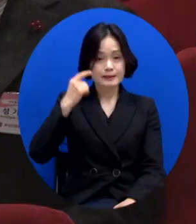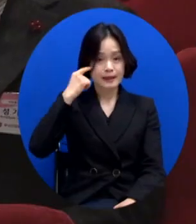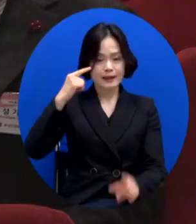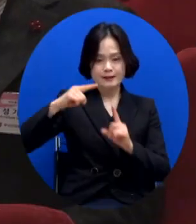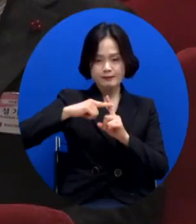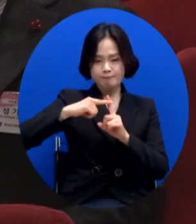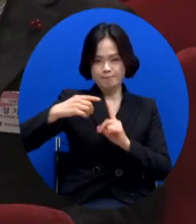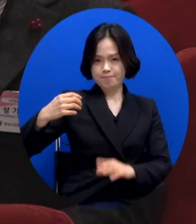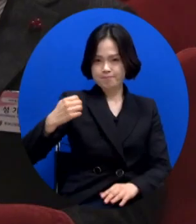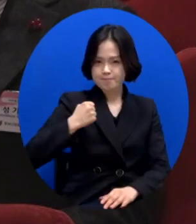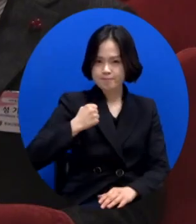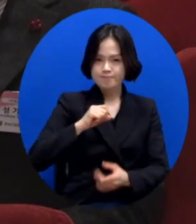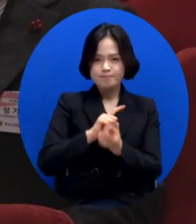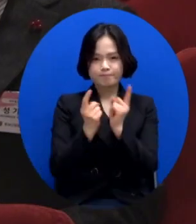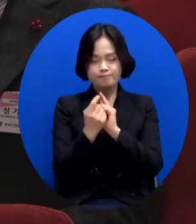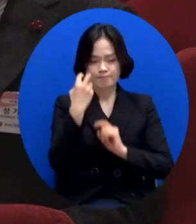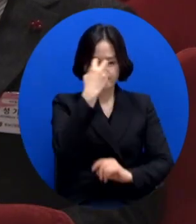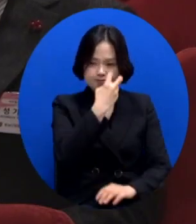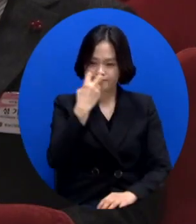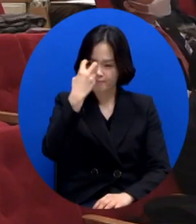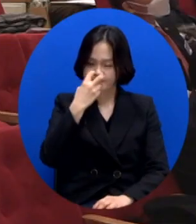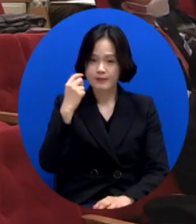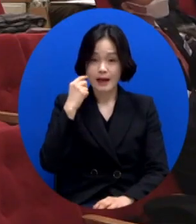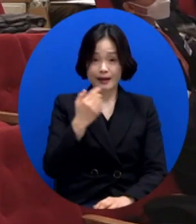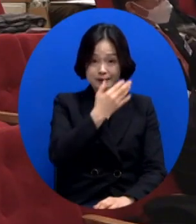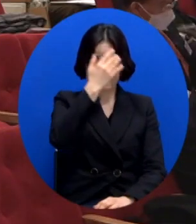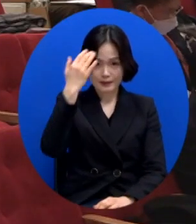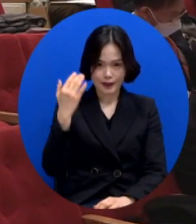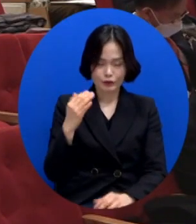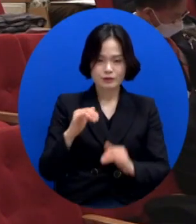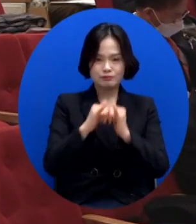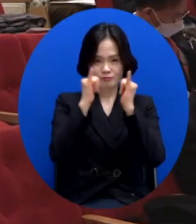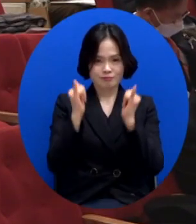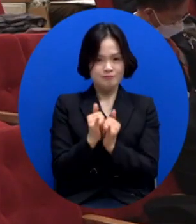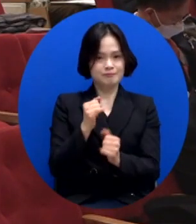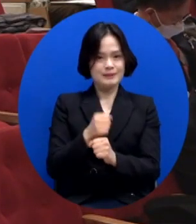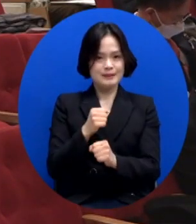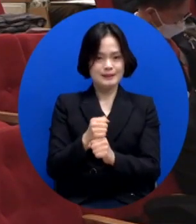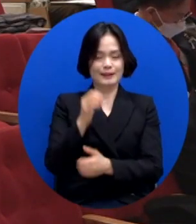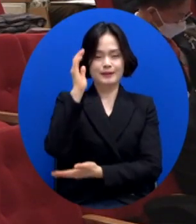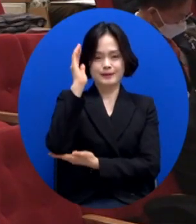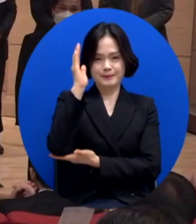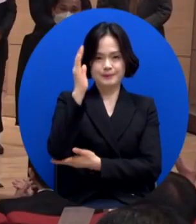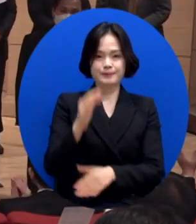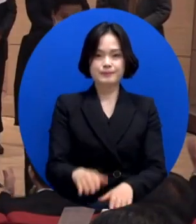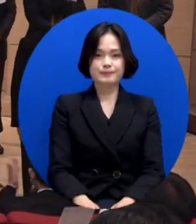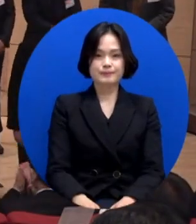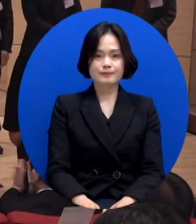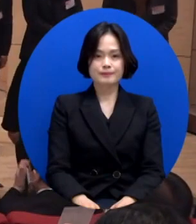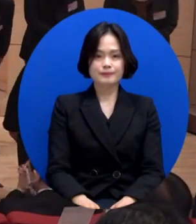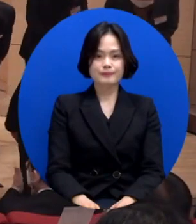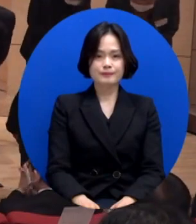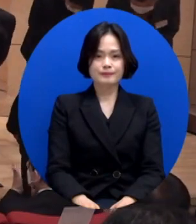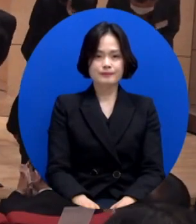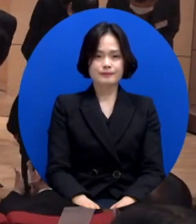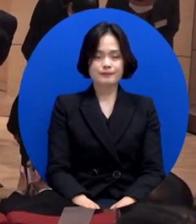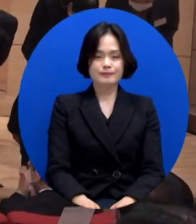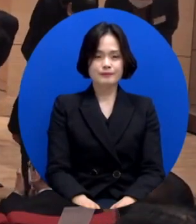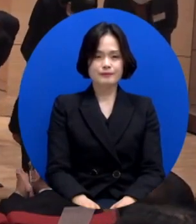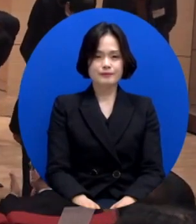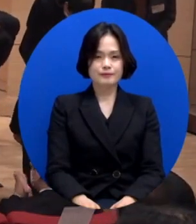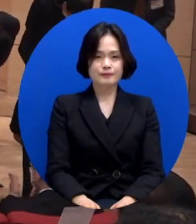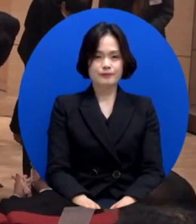서로를 돌아보며 아름답게 교회를 세워 가자 고 전했습니다 호남 신앙 동지 * 회장 남태우 율 목사는